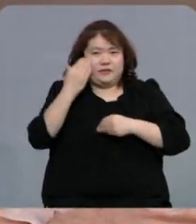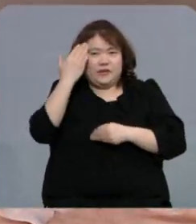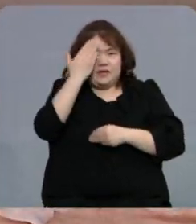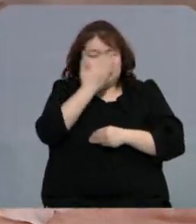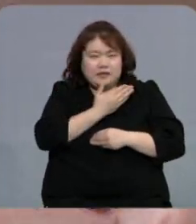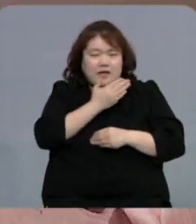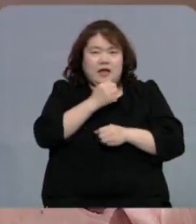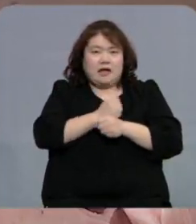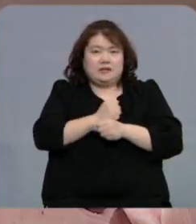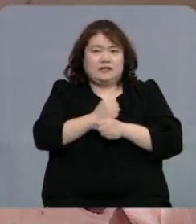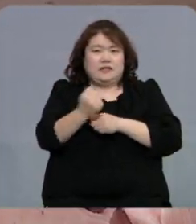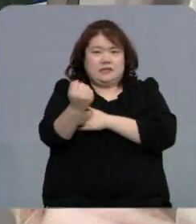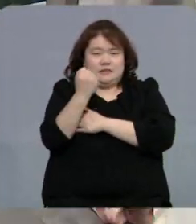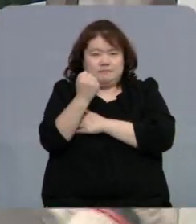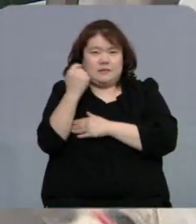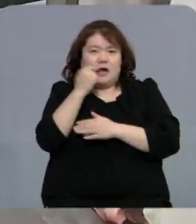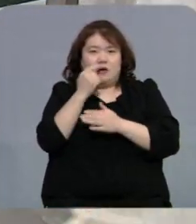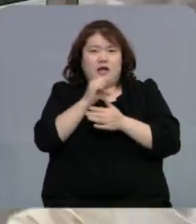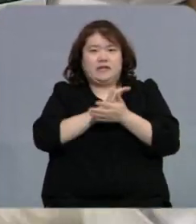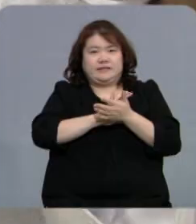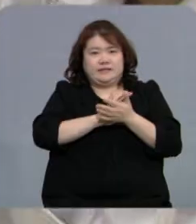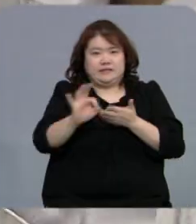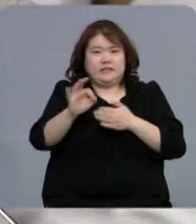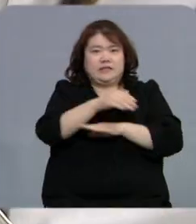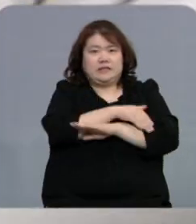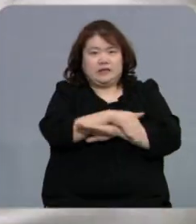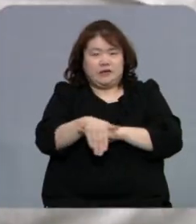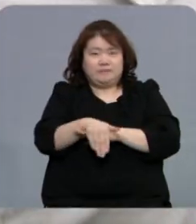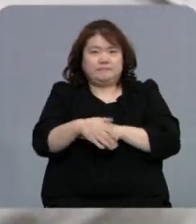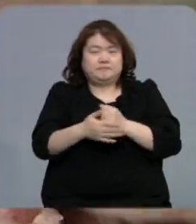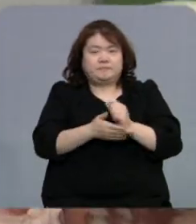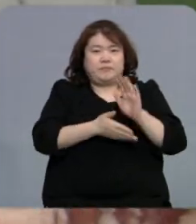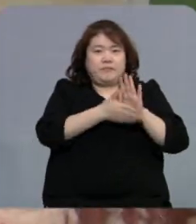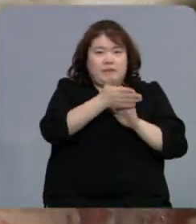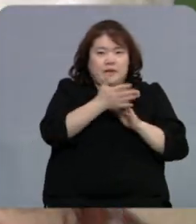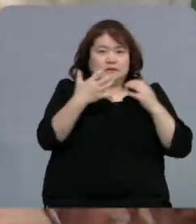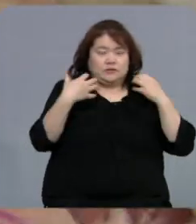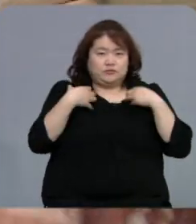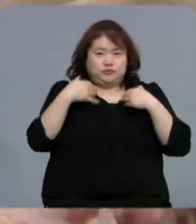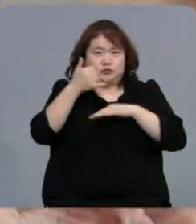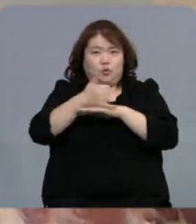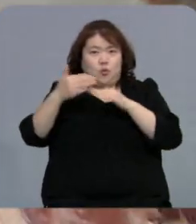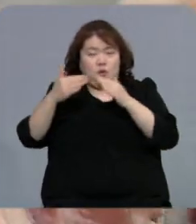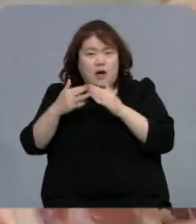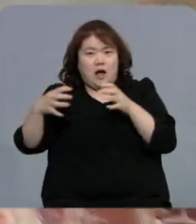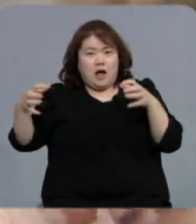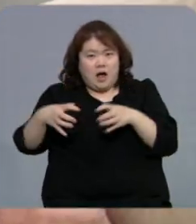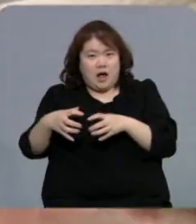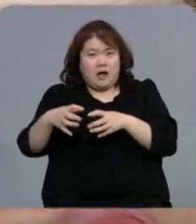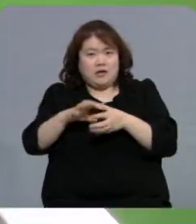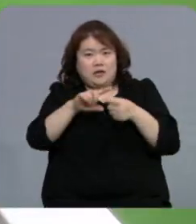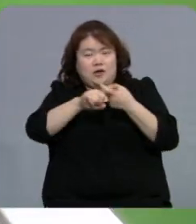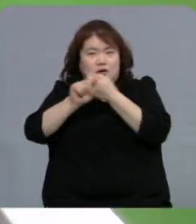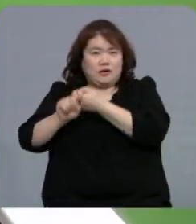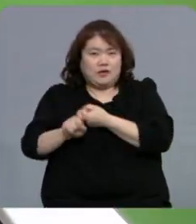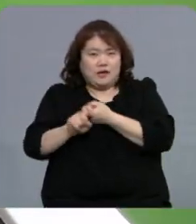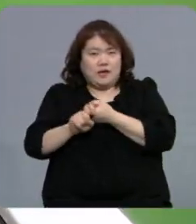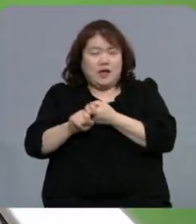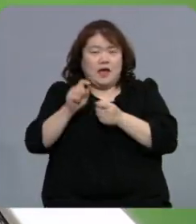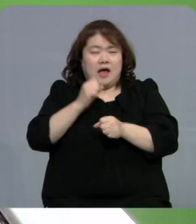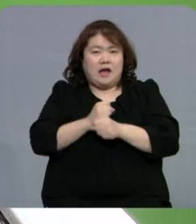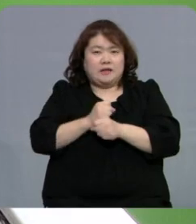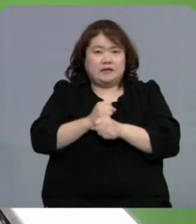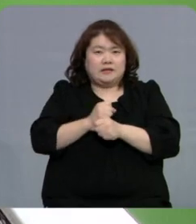제고 경쟁력 강화에 쓰일 예정입니다. 시군 농가와 연계한 생산자 단체 중심의 가공 유통